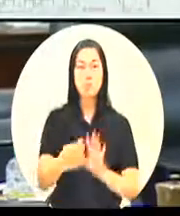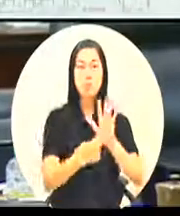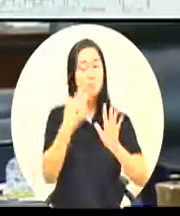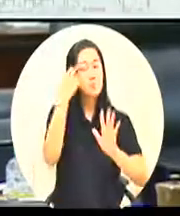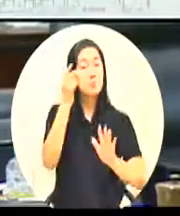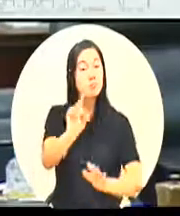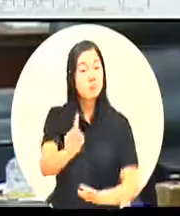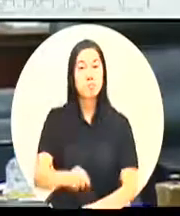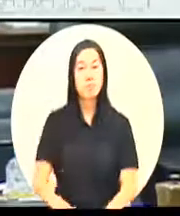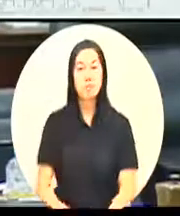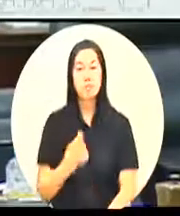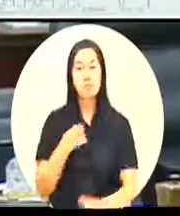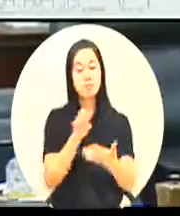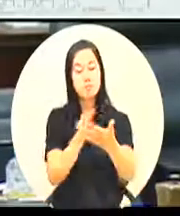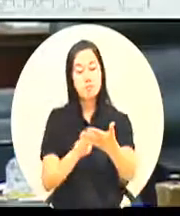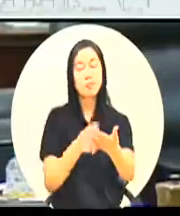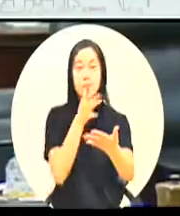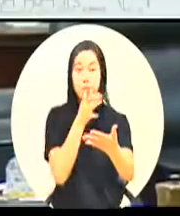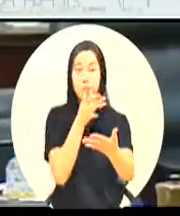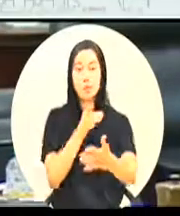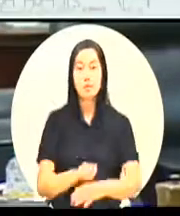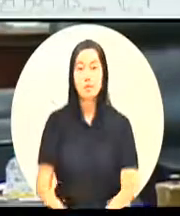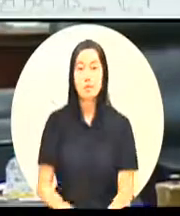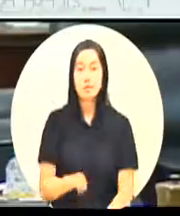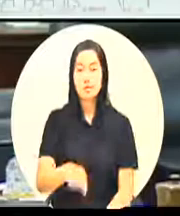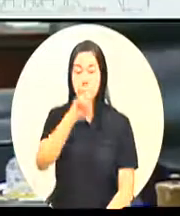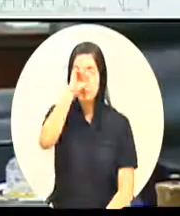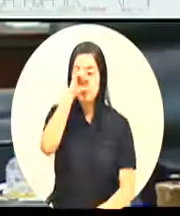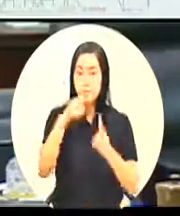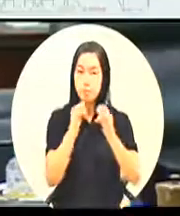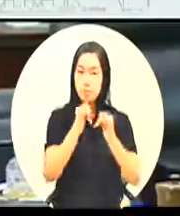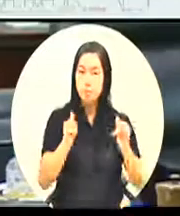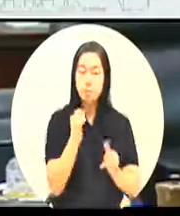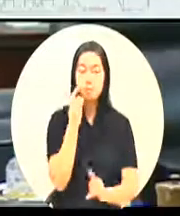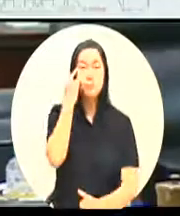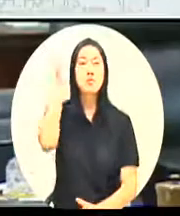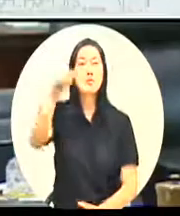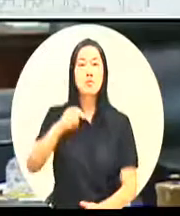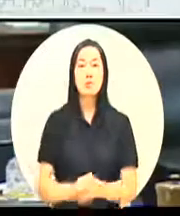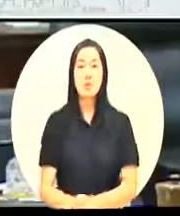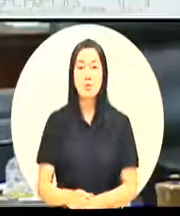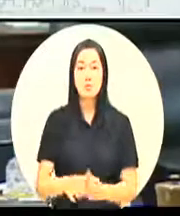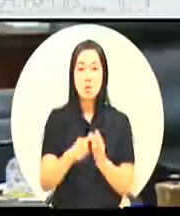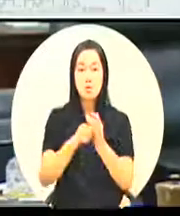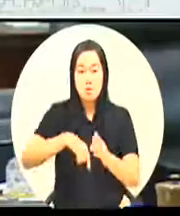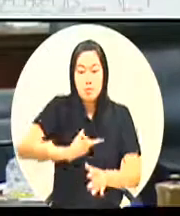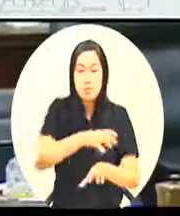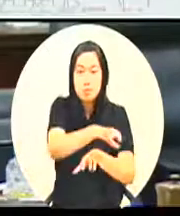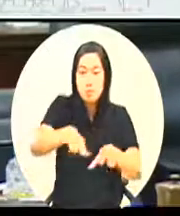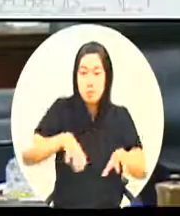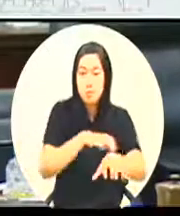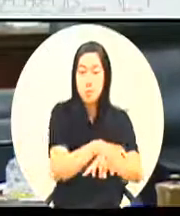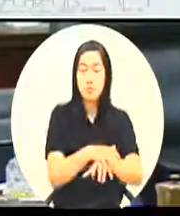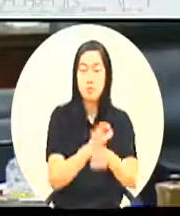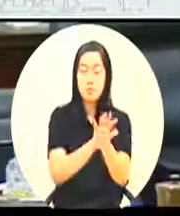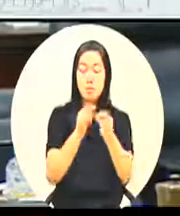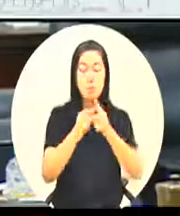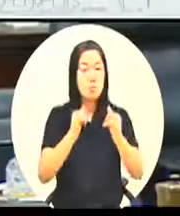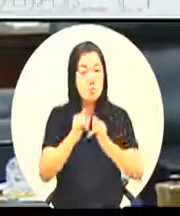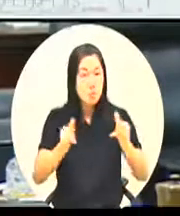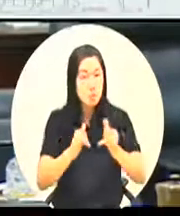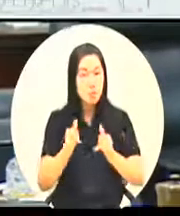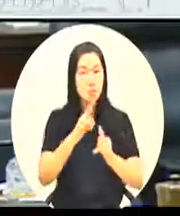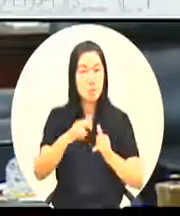不起来，所以我念一下。好，要让民众感受生态交通带给社会、经济、健康以及居住上的好